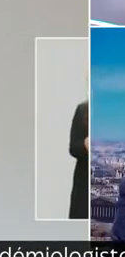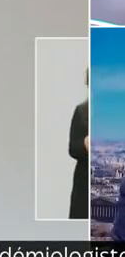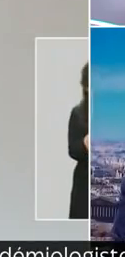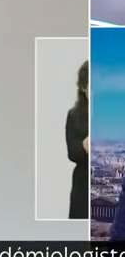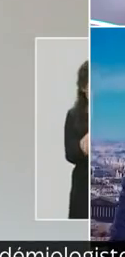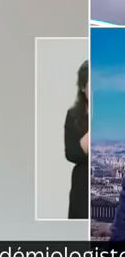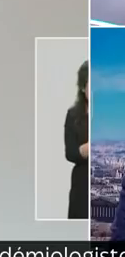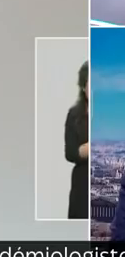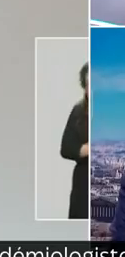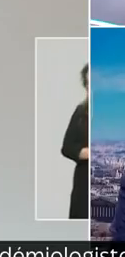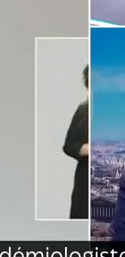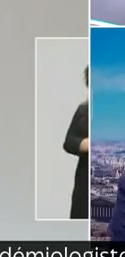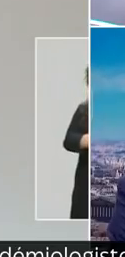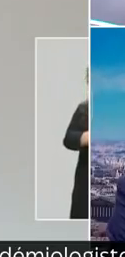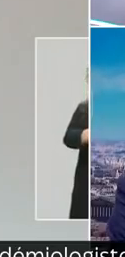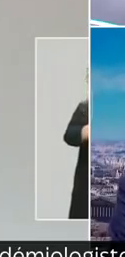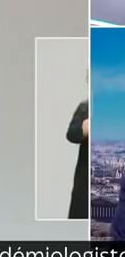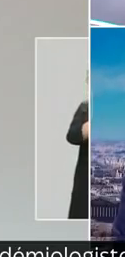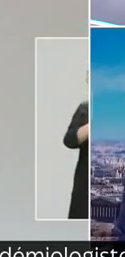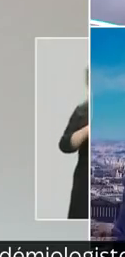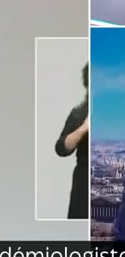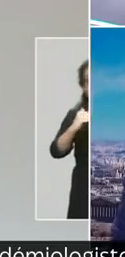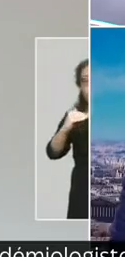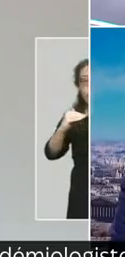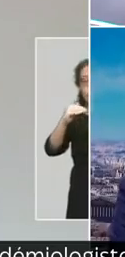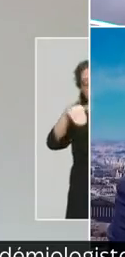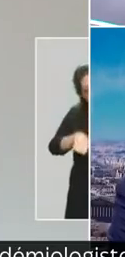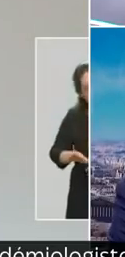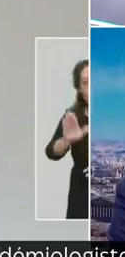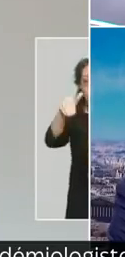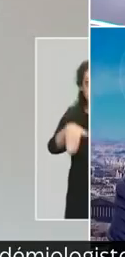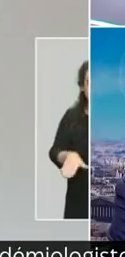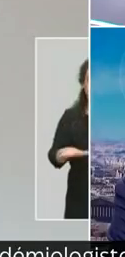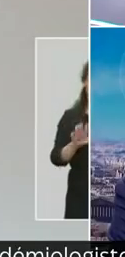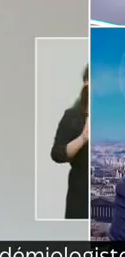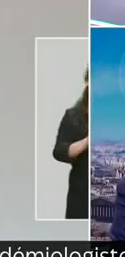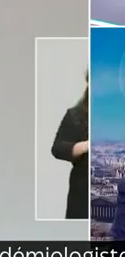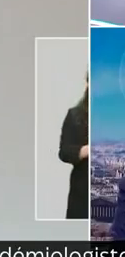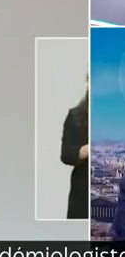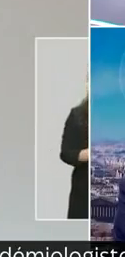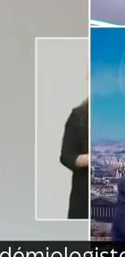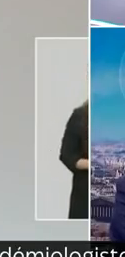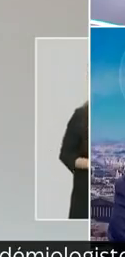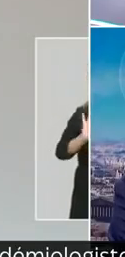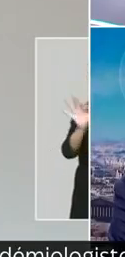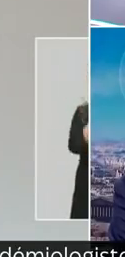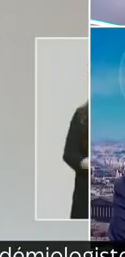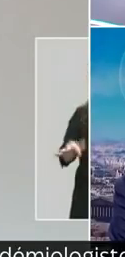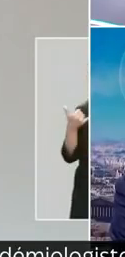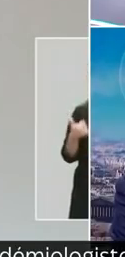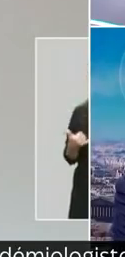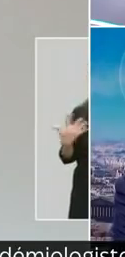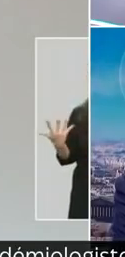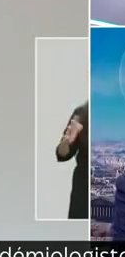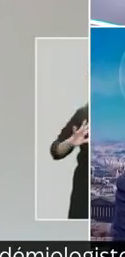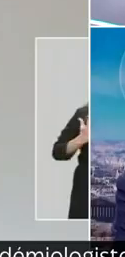ville qui sont assez débordés en plus en ce moment avec l'hiver. Donc, je ne suis pas persuadé qu'ils soient en capacité d'absorber cette troisième dose. Et l'autre chose que je voulais dire, c'est que c'est vrai que dans ces annonces, il y